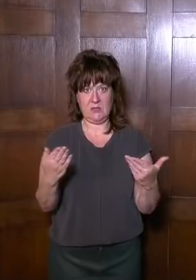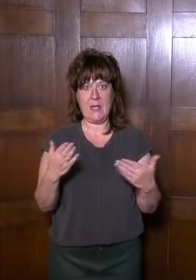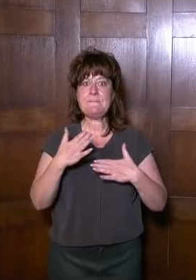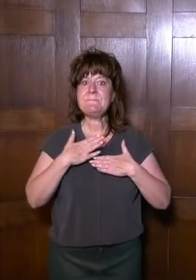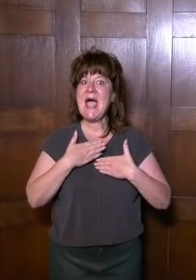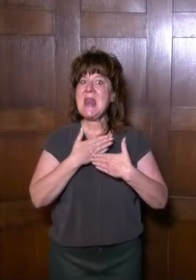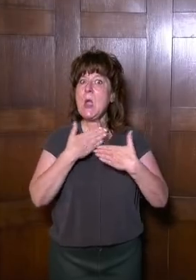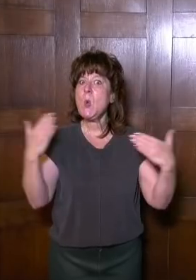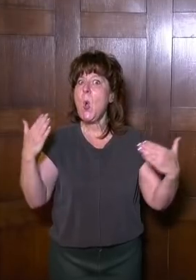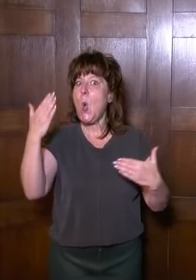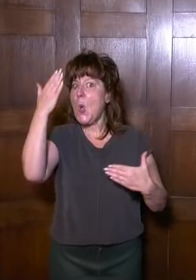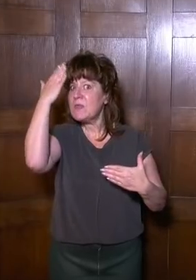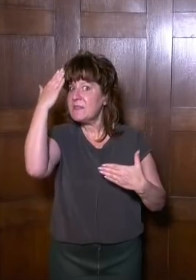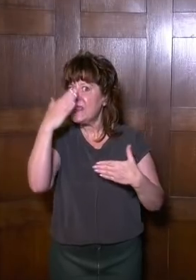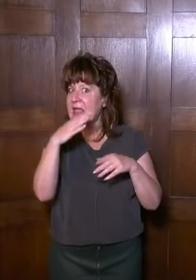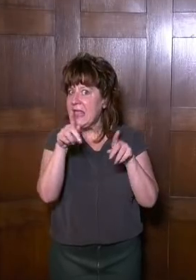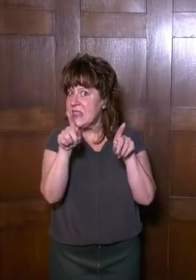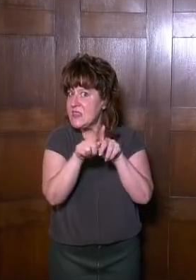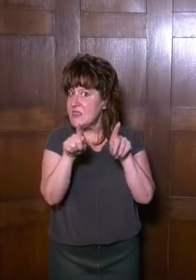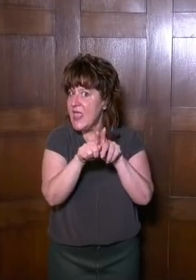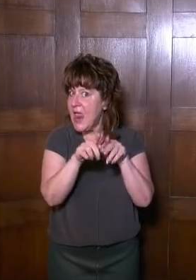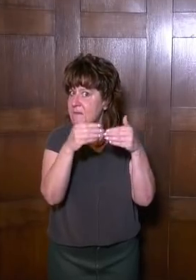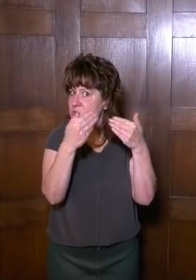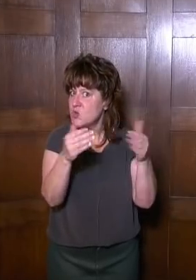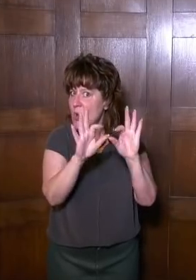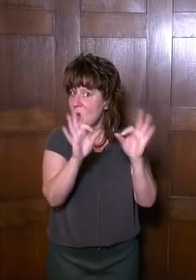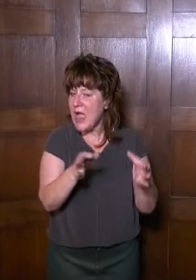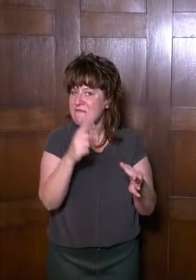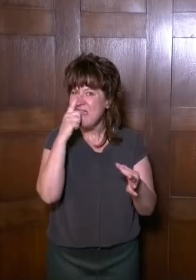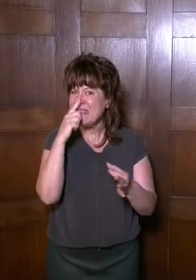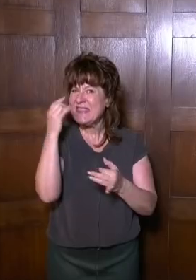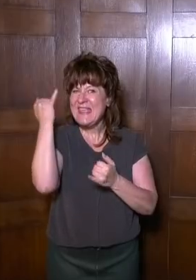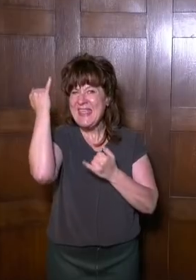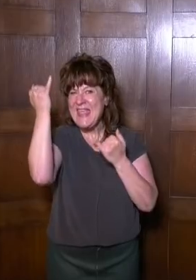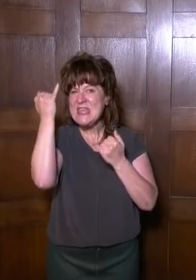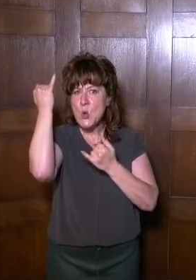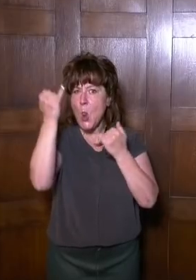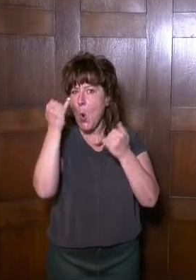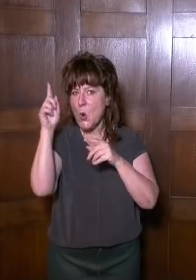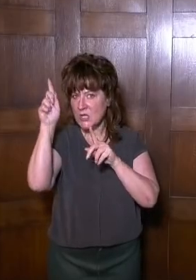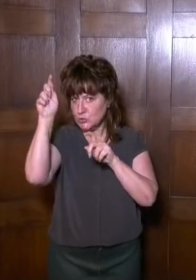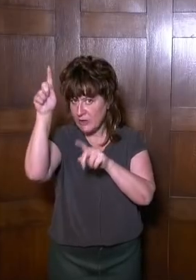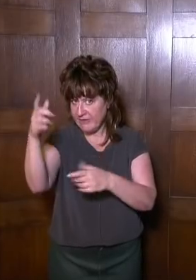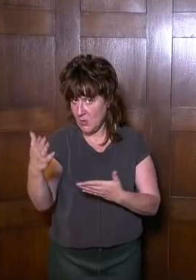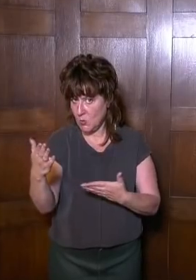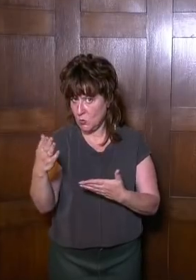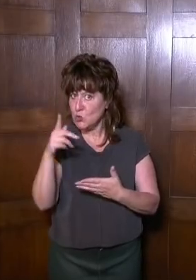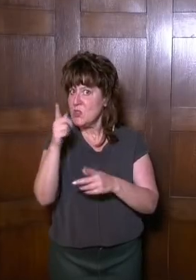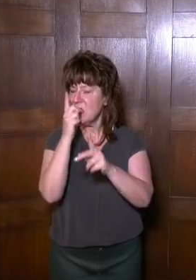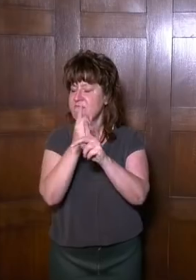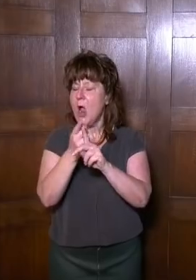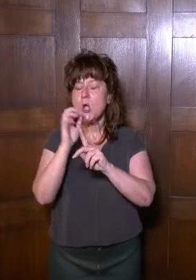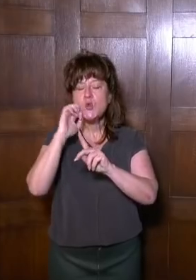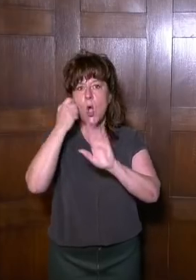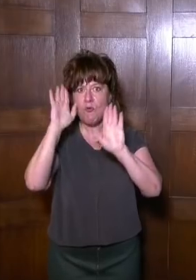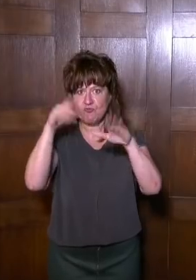Bedenken sind, dass das Gleiche funktionieren könnte, wenn es ein ideologischer Virus ist. Und die Folgen wären dann noch wesentlich schlimmer.